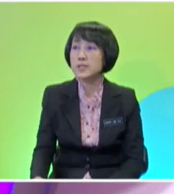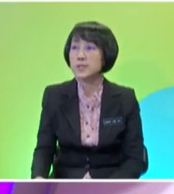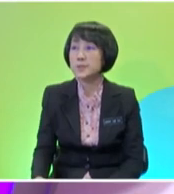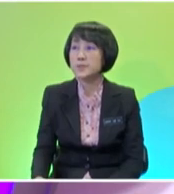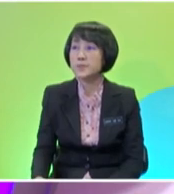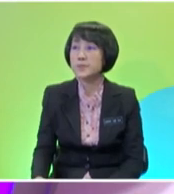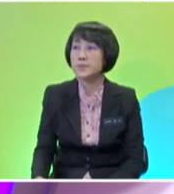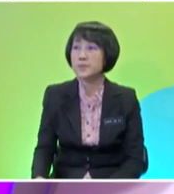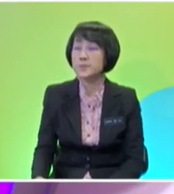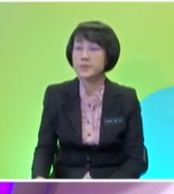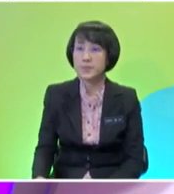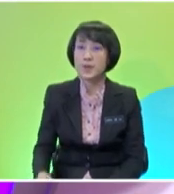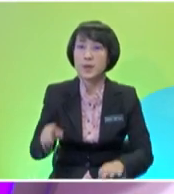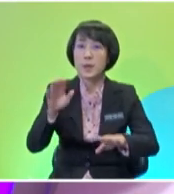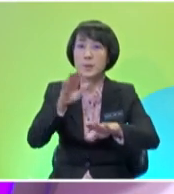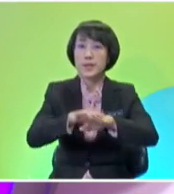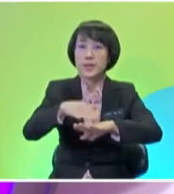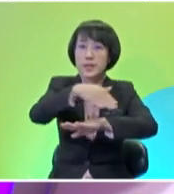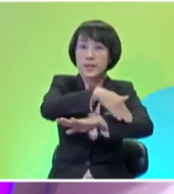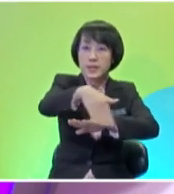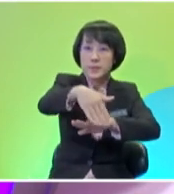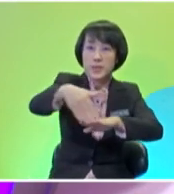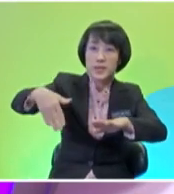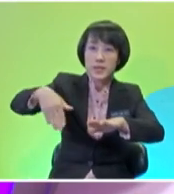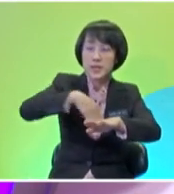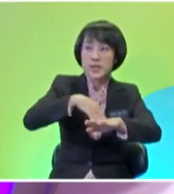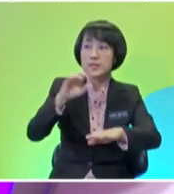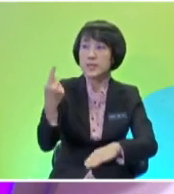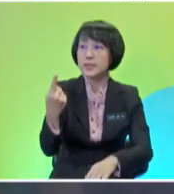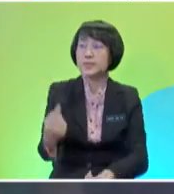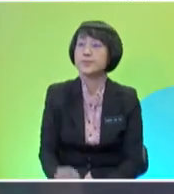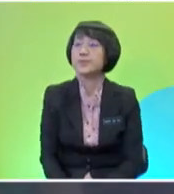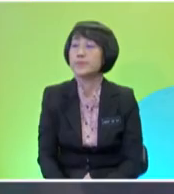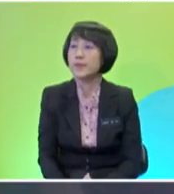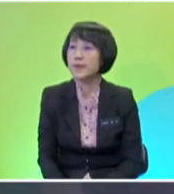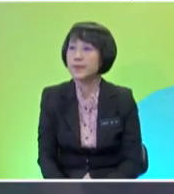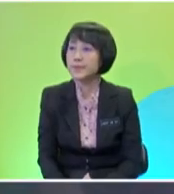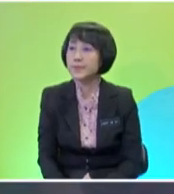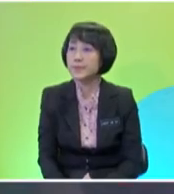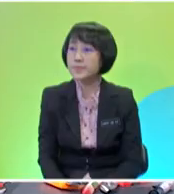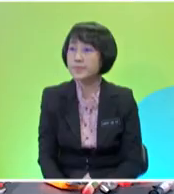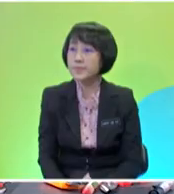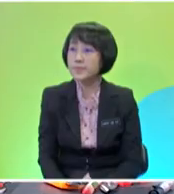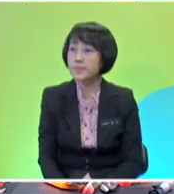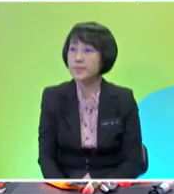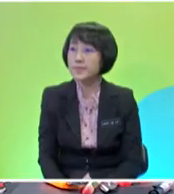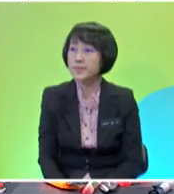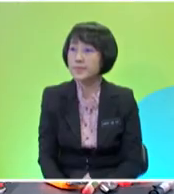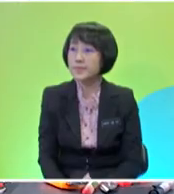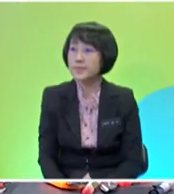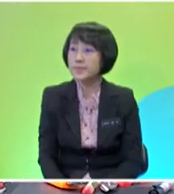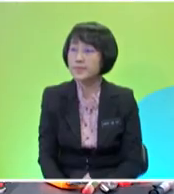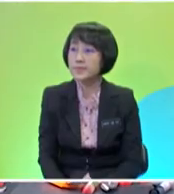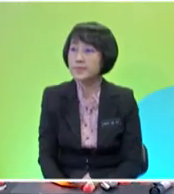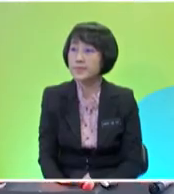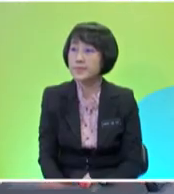letakkan rod perekat panas tu yang dah dicairkan di sini. Baik, Ifan pun dah lekatkan. Okey, di bahagian belakang ni jadi Ifan akan tutup supaya dia tidak